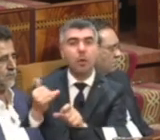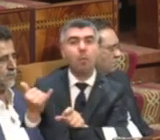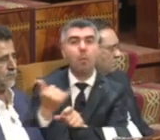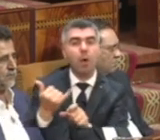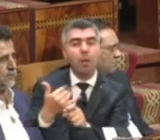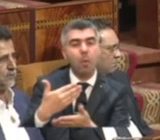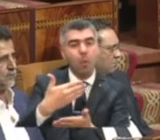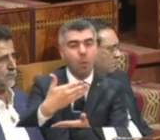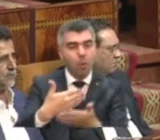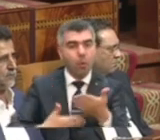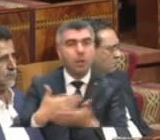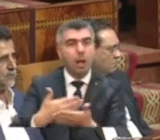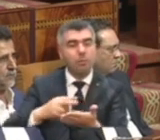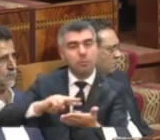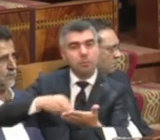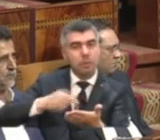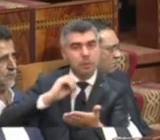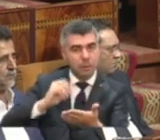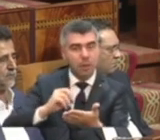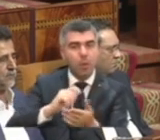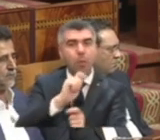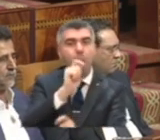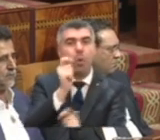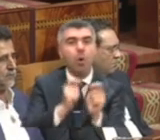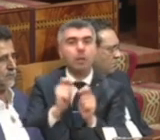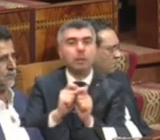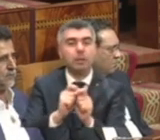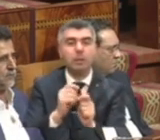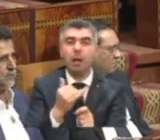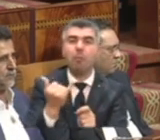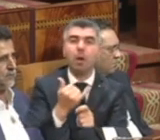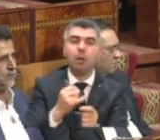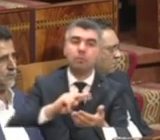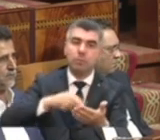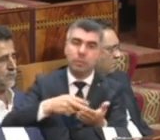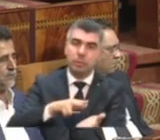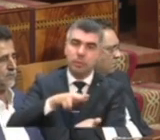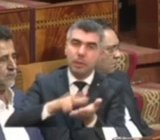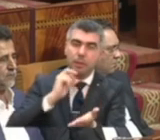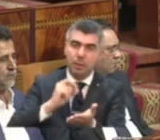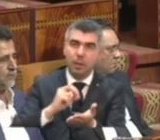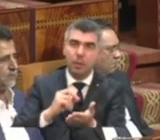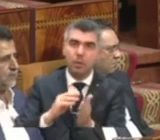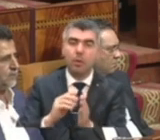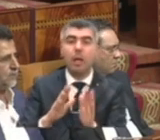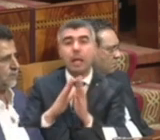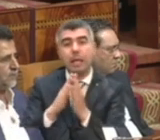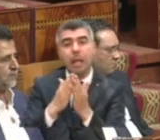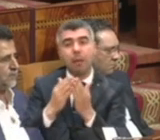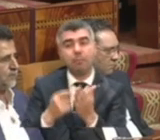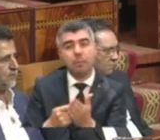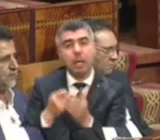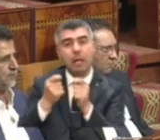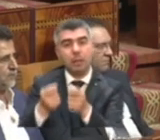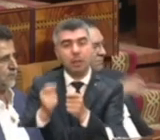المهندس المعماري يشترط توقيعه من طرف هيئة المهندسين المعماريين، إضافة إلى دفتر الورش تسلمه الهيئة مع